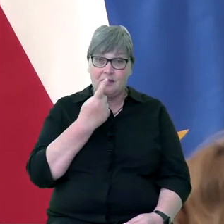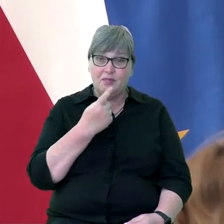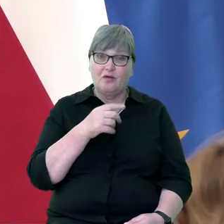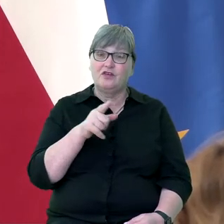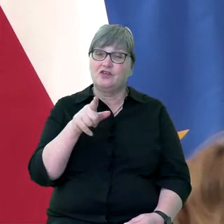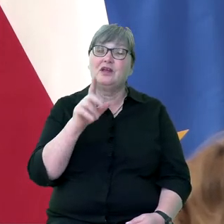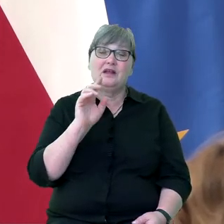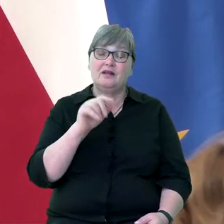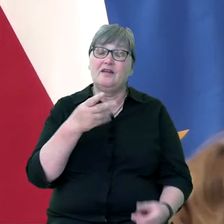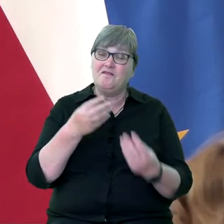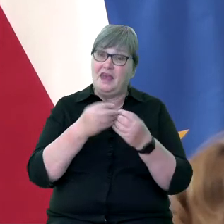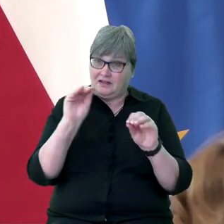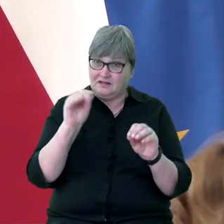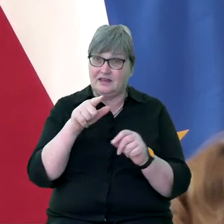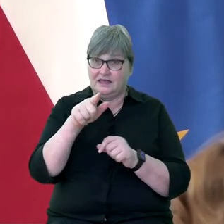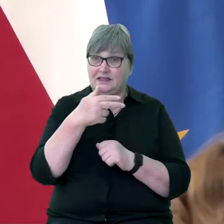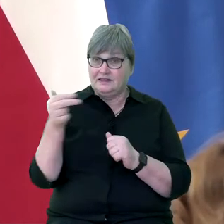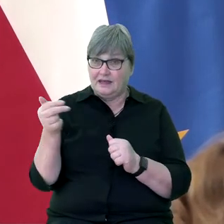więcej.